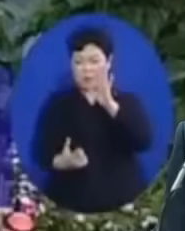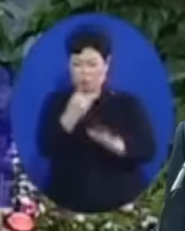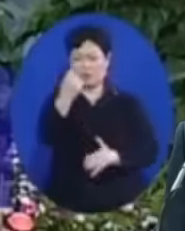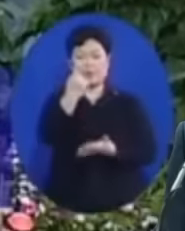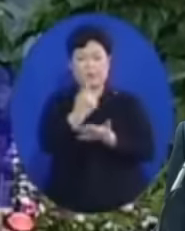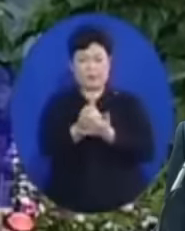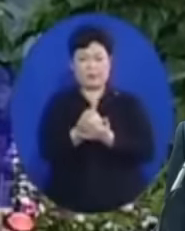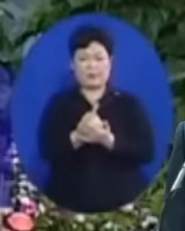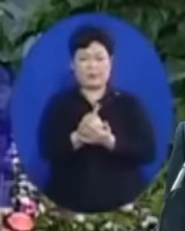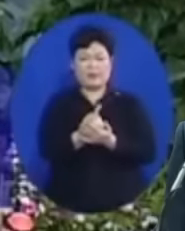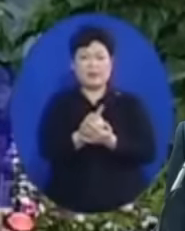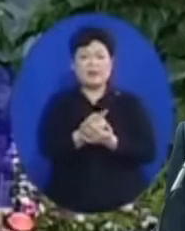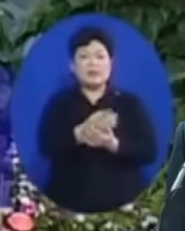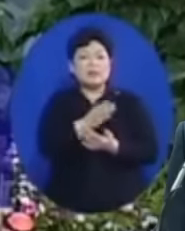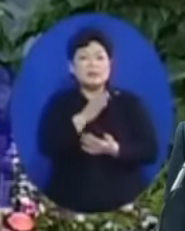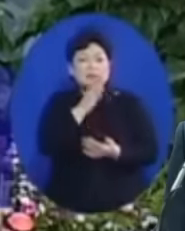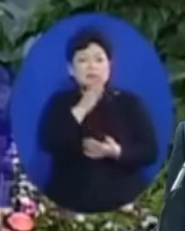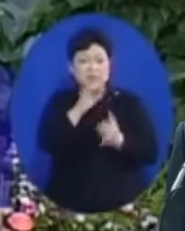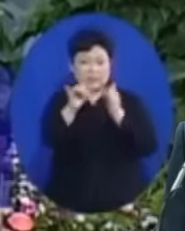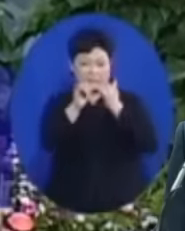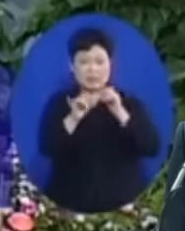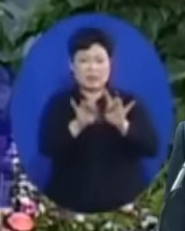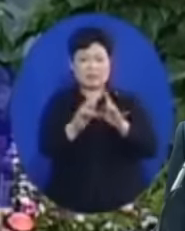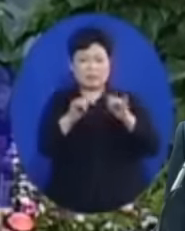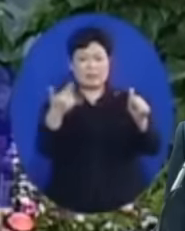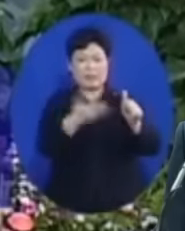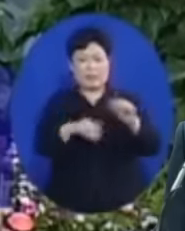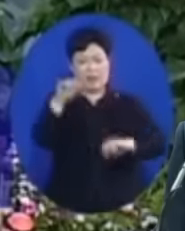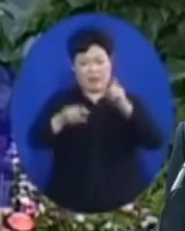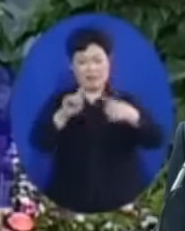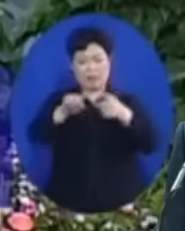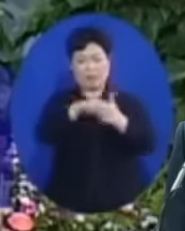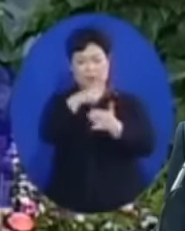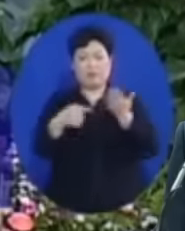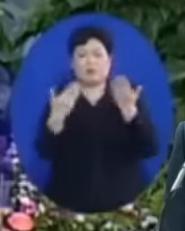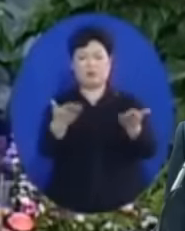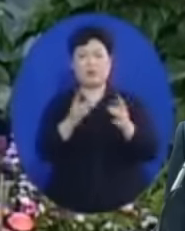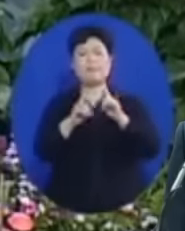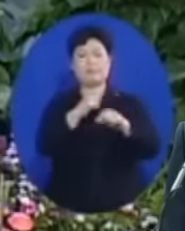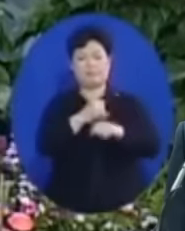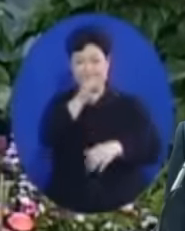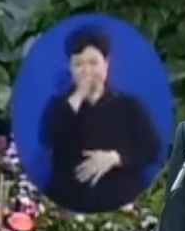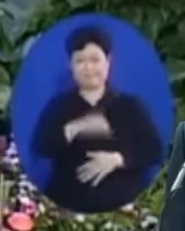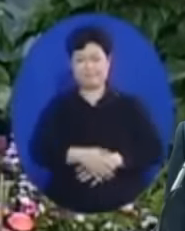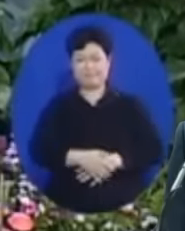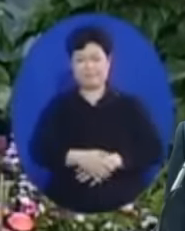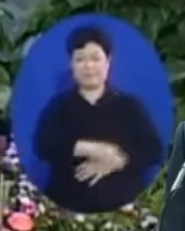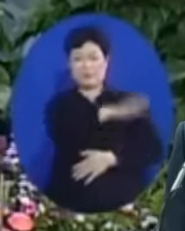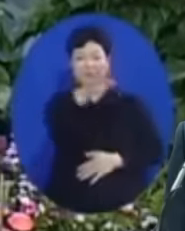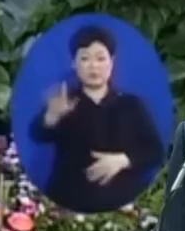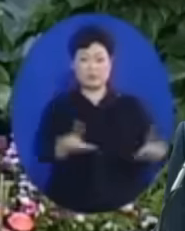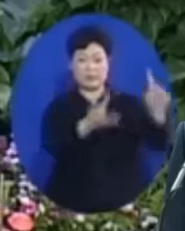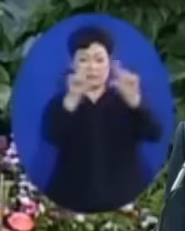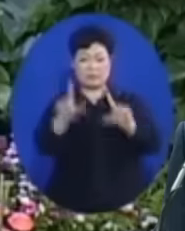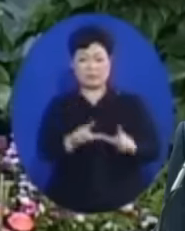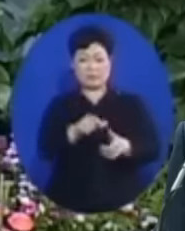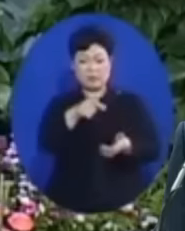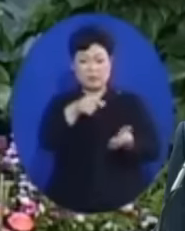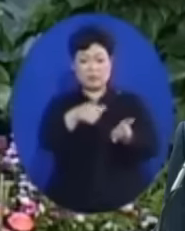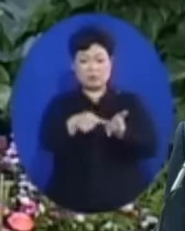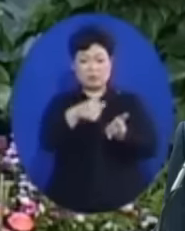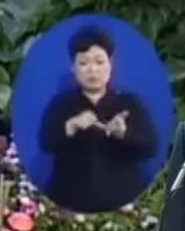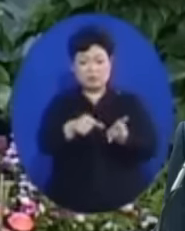오리니 내가 줄 상이 내게 있어 각 사람에게 그가 행한 대로 갚아주리라고 말씀하신 것입니다. 우리의 삶은